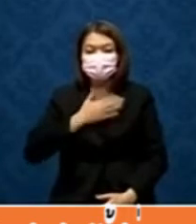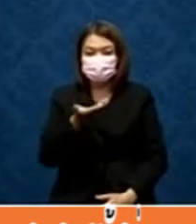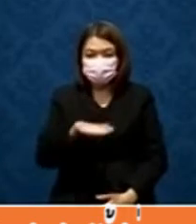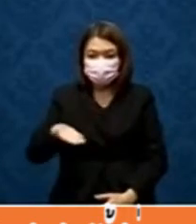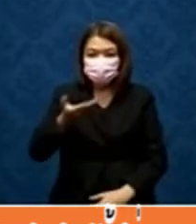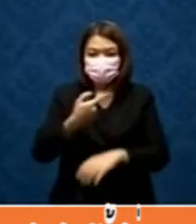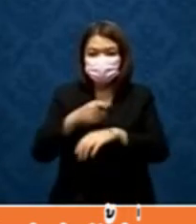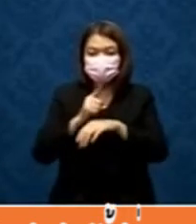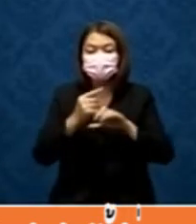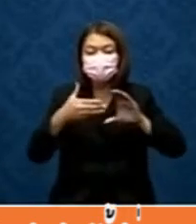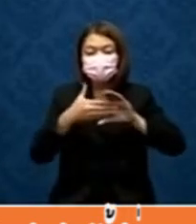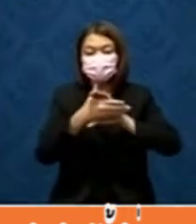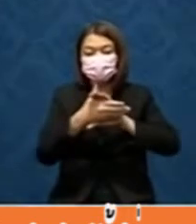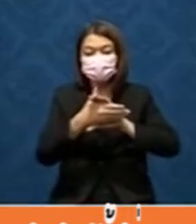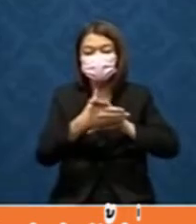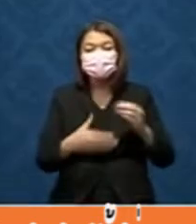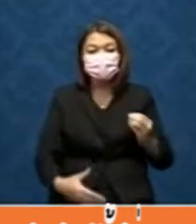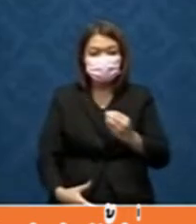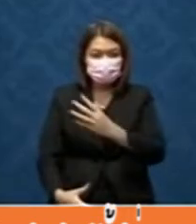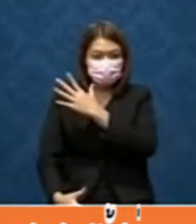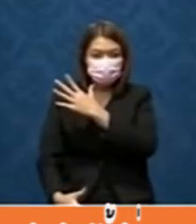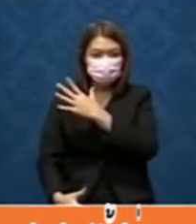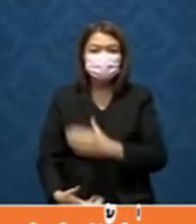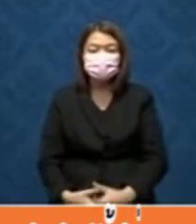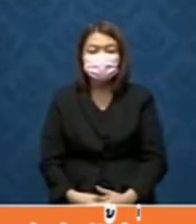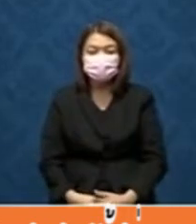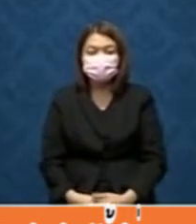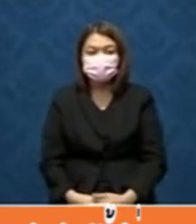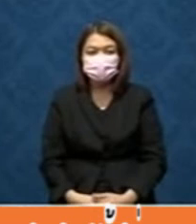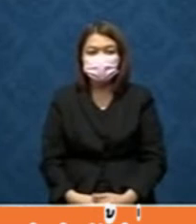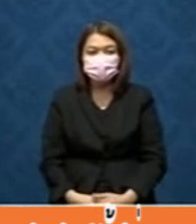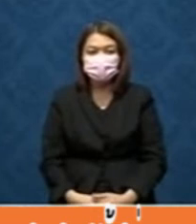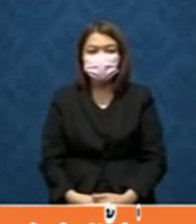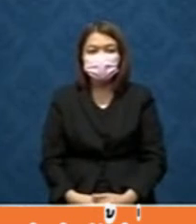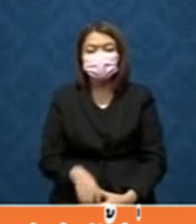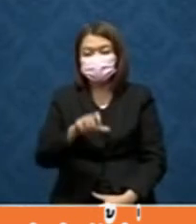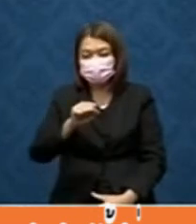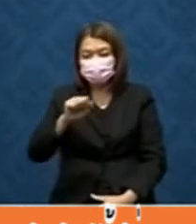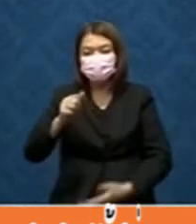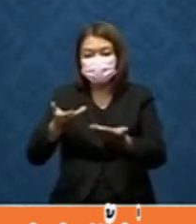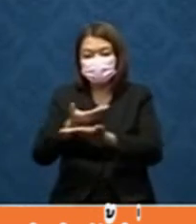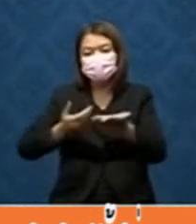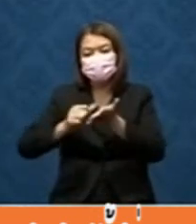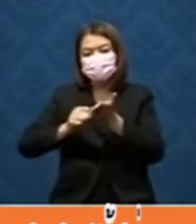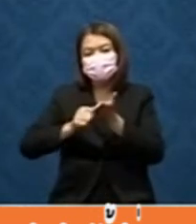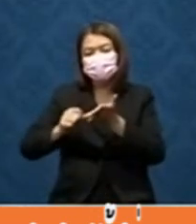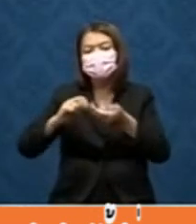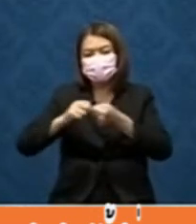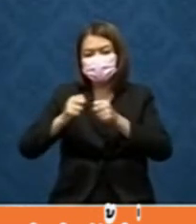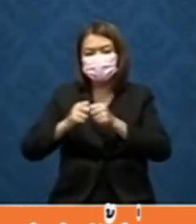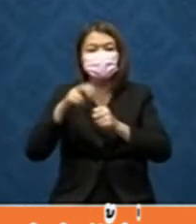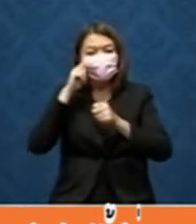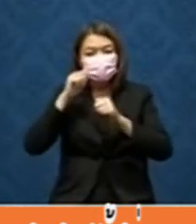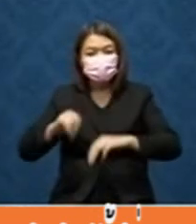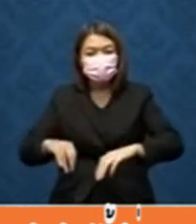ธาน ฉายสไกย ประกอบการสรุปยะติด่วนขออัษบาคุภณ์ พิศจกนาและแ้ไข เดียวยา ปัญหาน้ำ